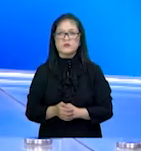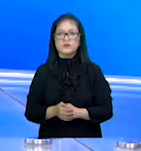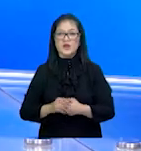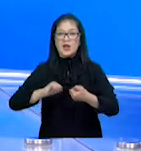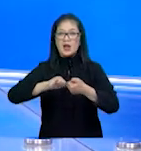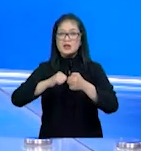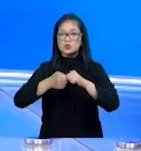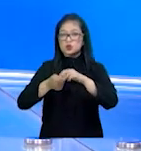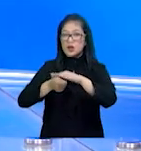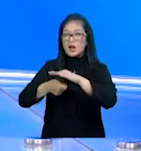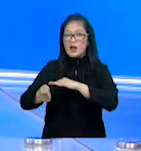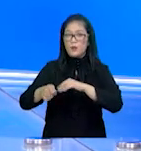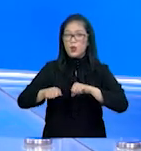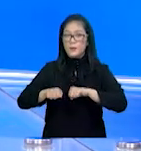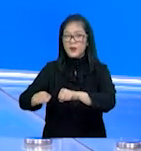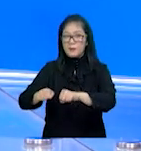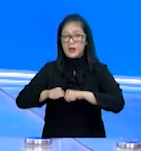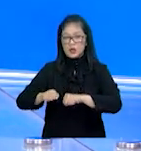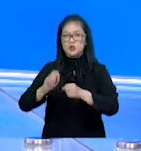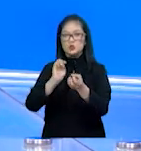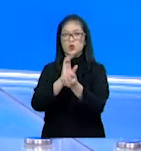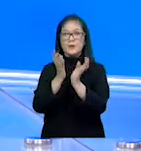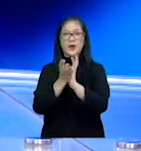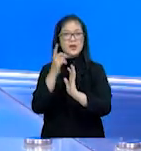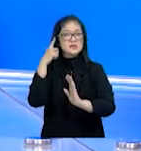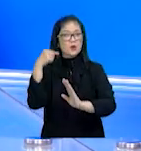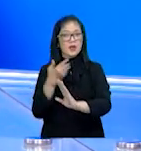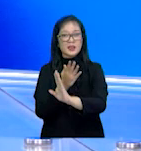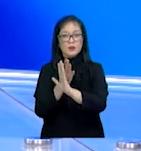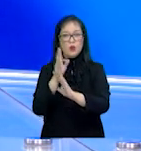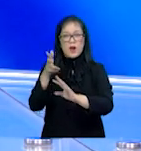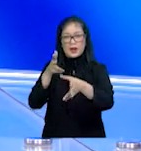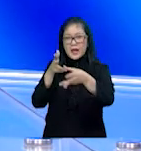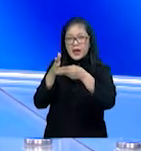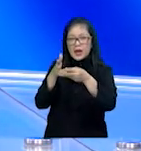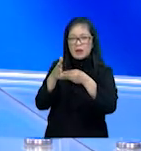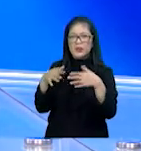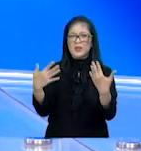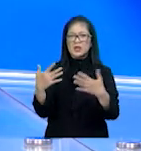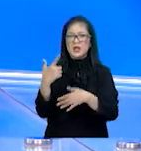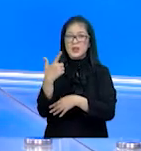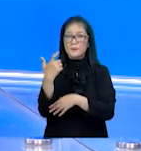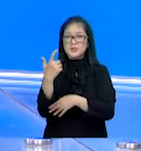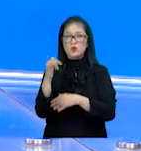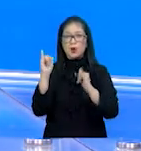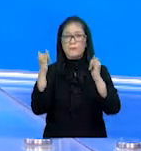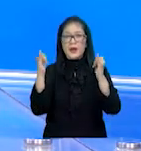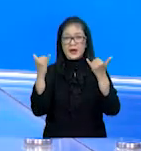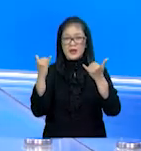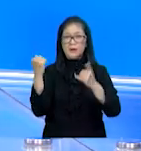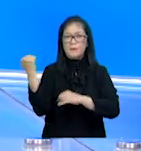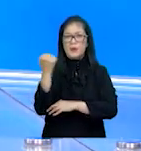Pemirsa, kasus perampokan minimarket di Surabaya, Jawa Timur terekam kamera CCTV. Meski ternyata pistol mainan, pelaku